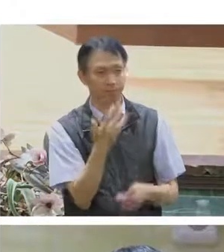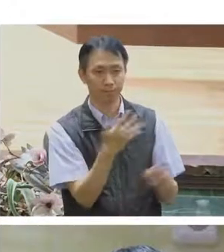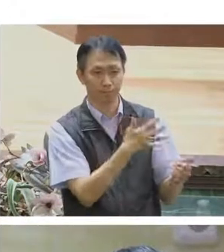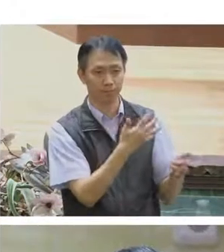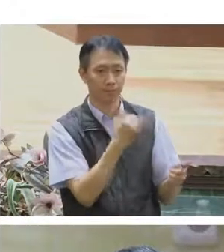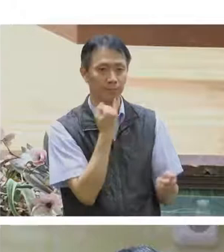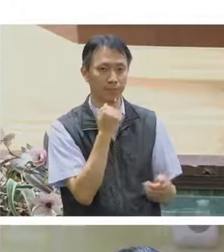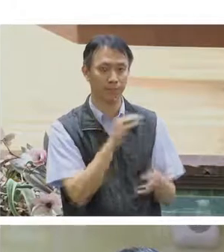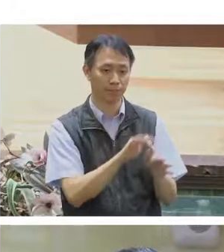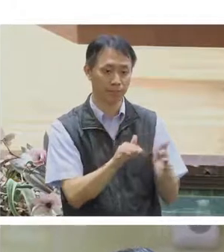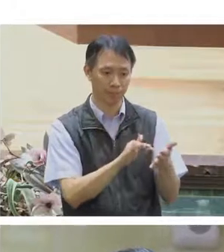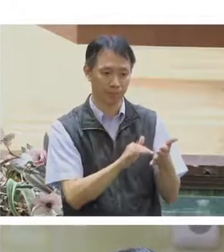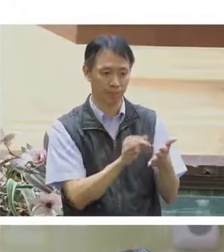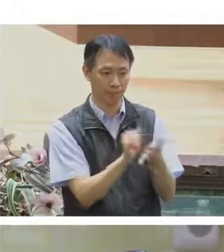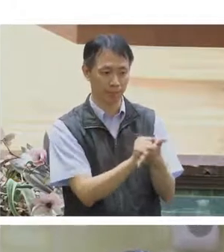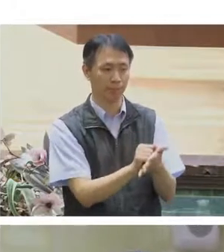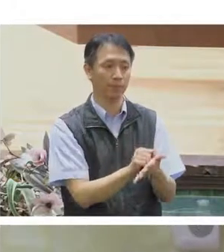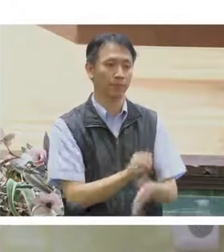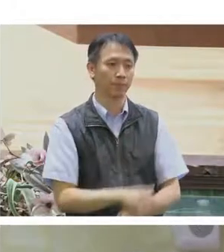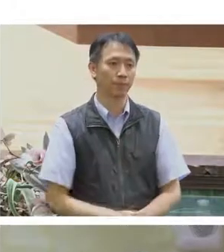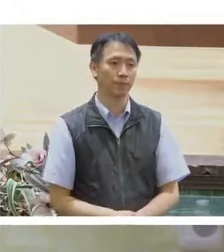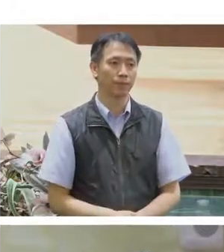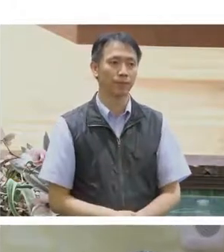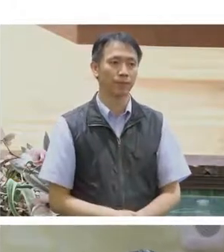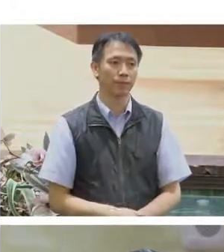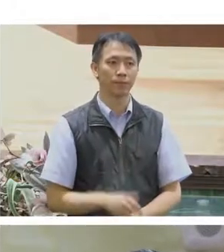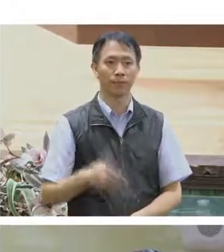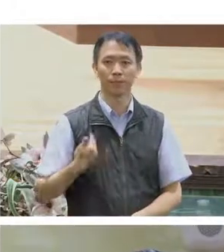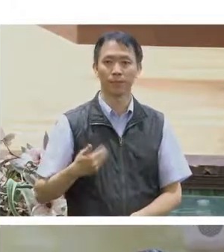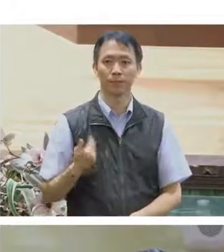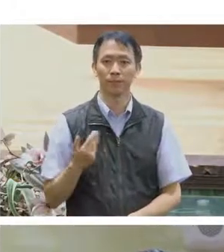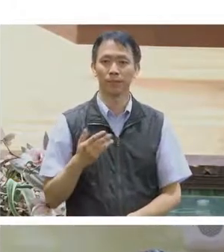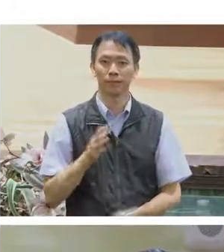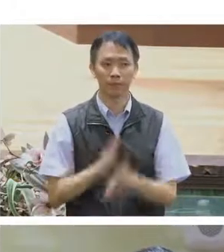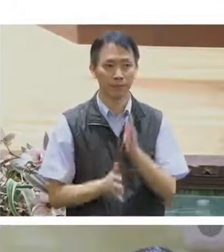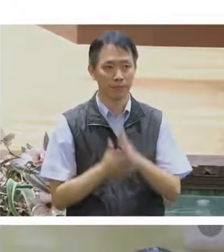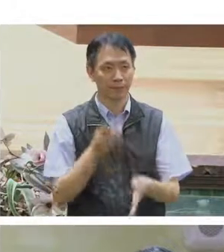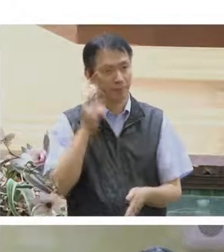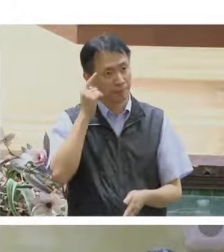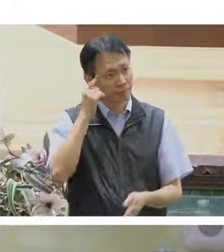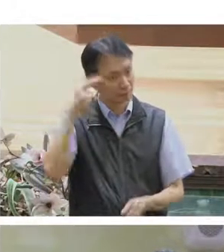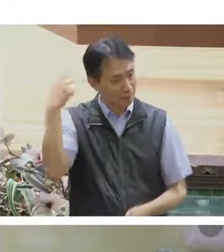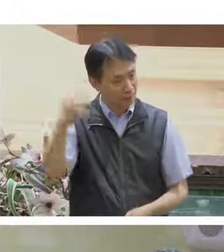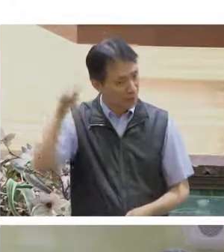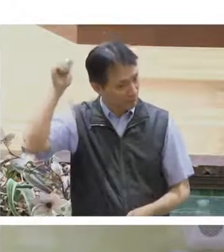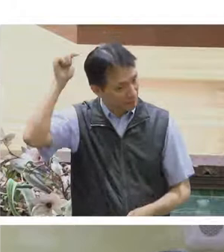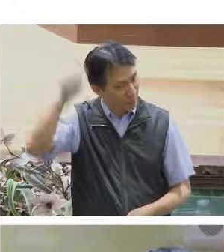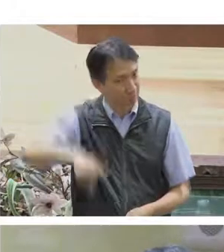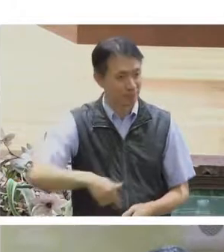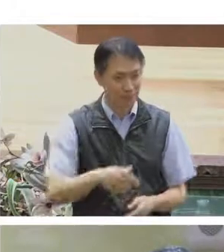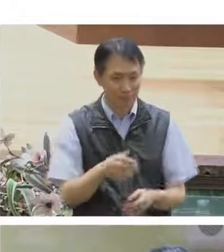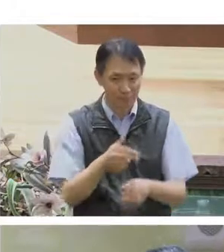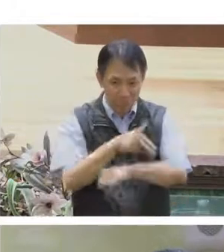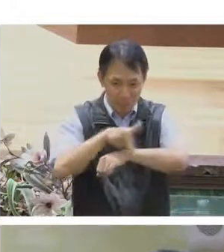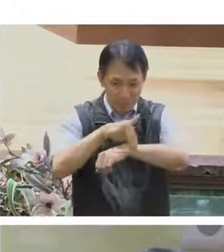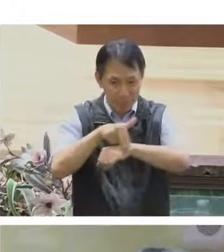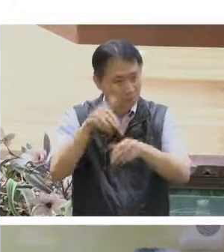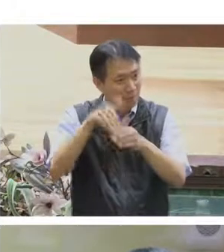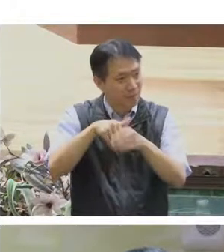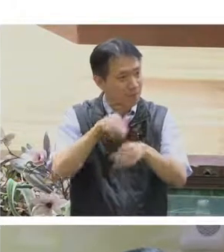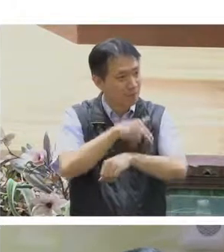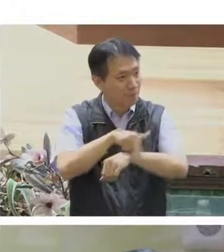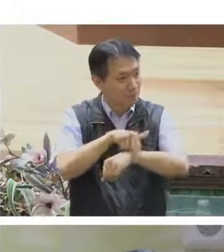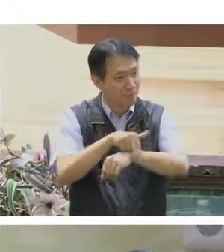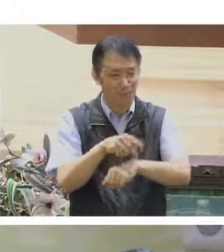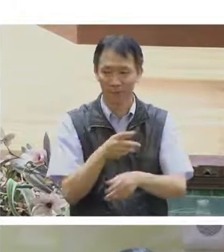在 Slido， 因为那边都会留下记录。那我不知道 Jason 还会不会想要再做下一次的投票。系统，